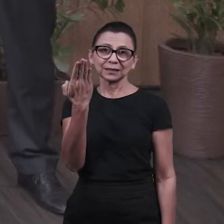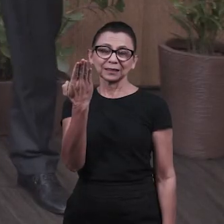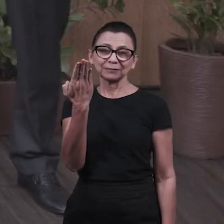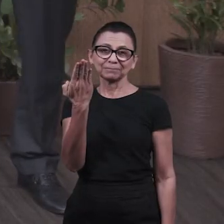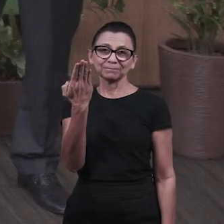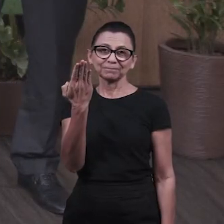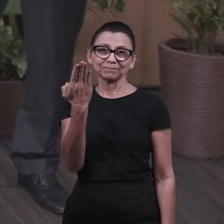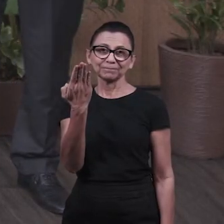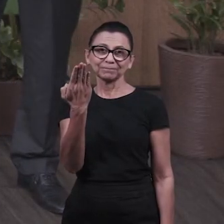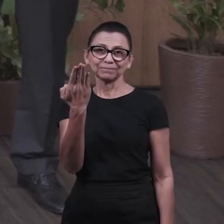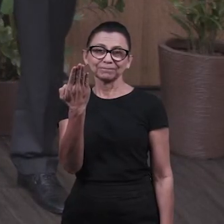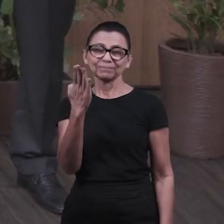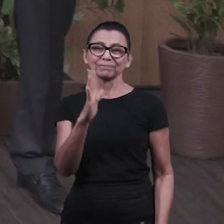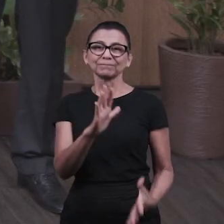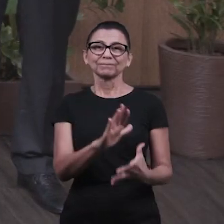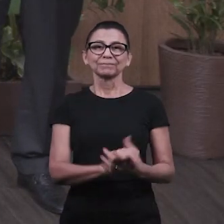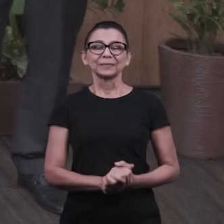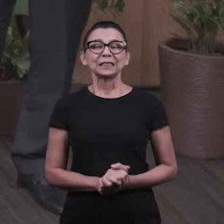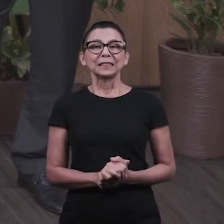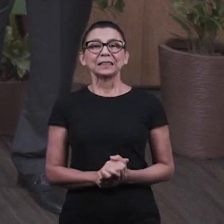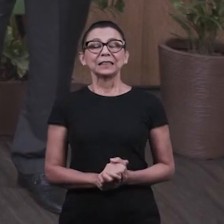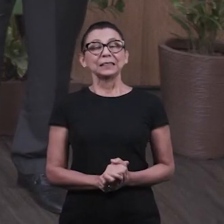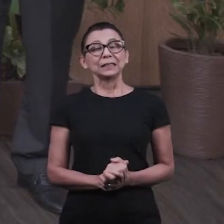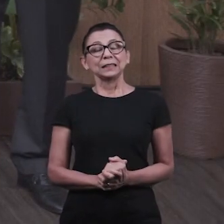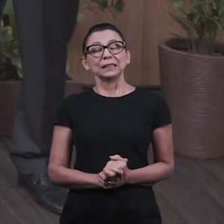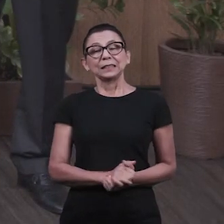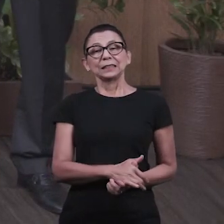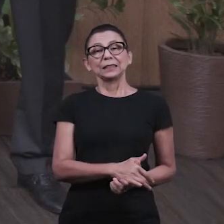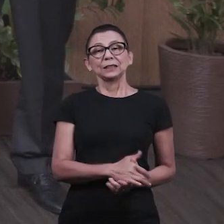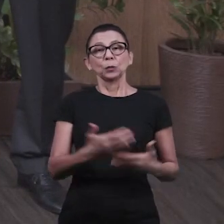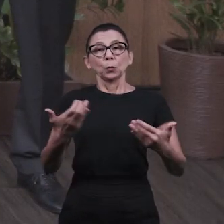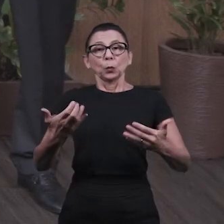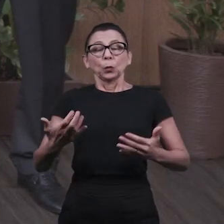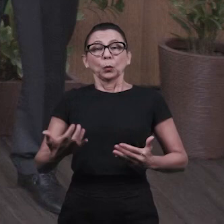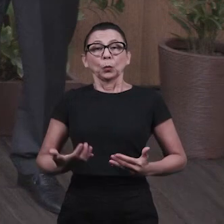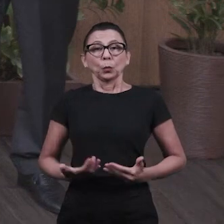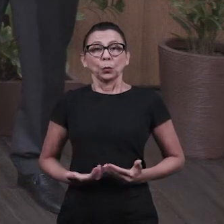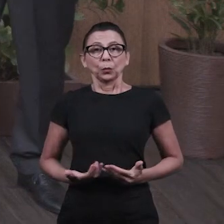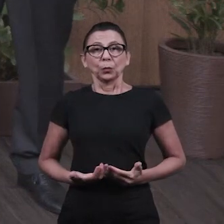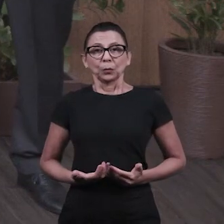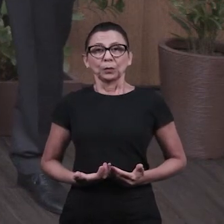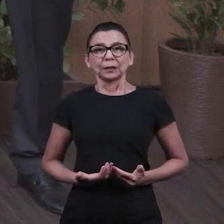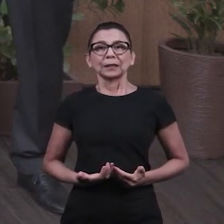Vous avez dit ces jours de fausses doctrines, c'est-à-dire